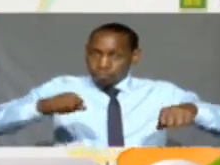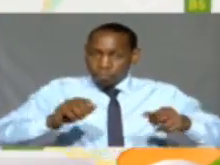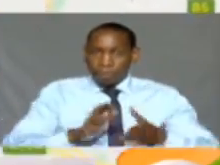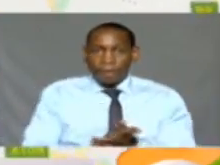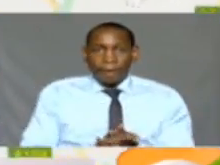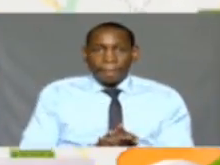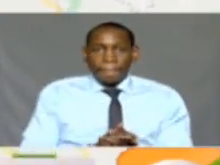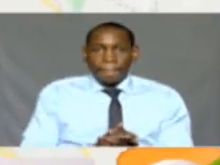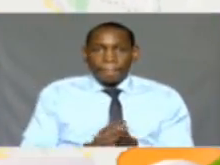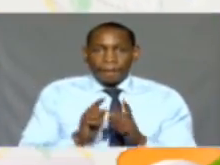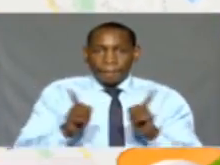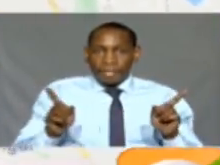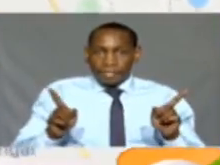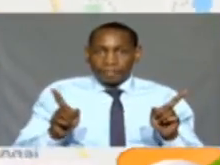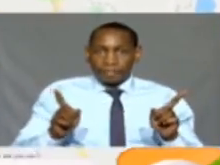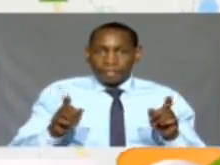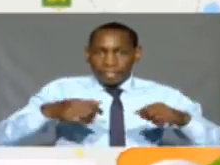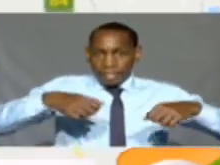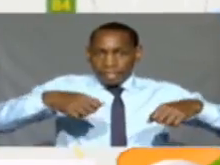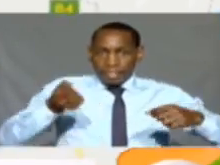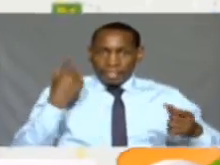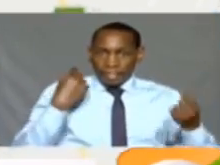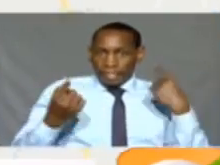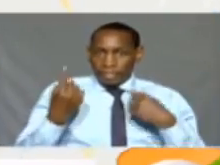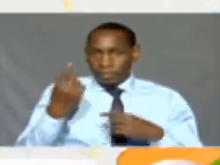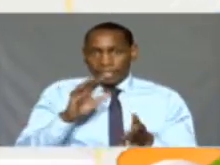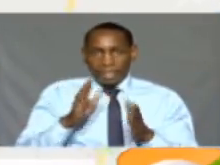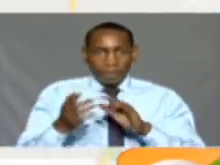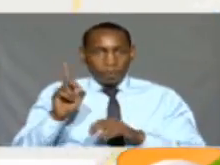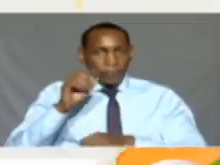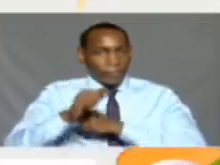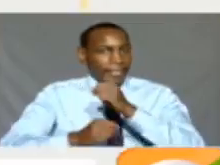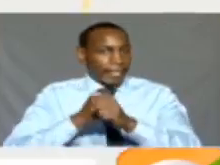Lakini mwendo ya Kericho karibu sasa mwaka moja